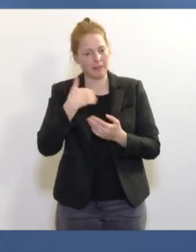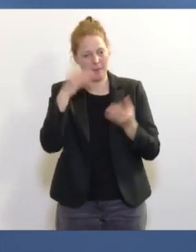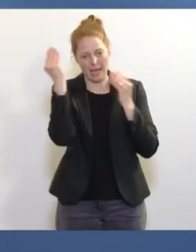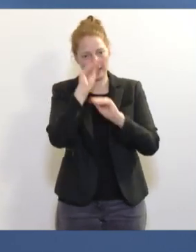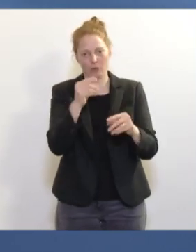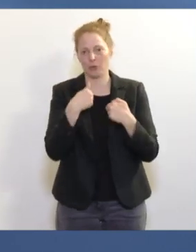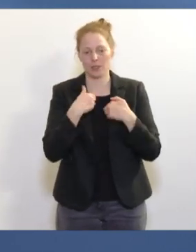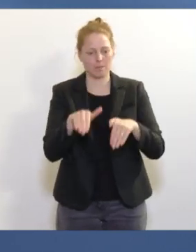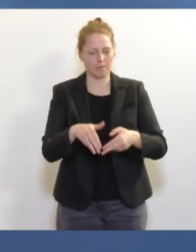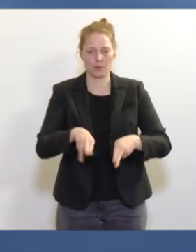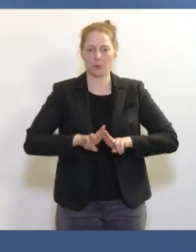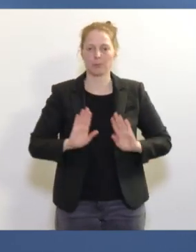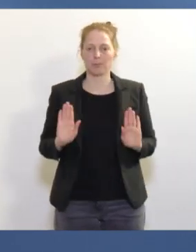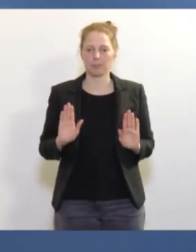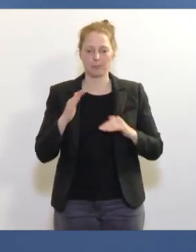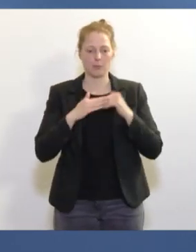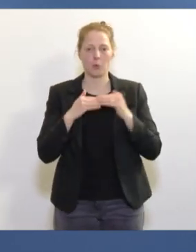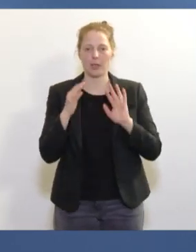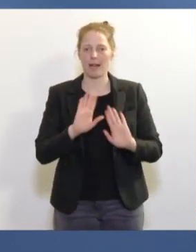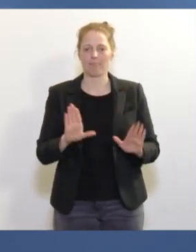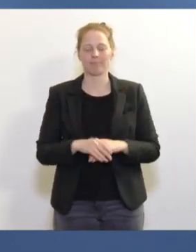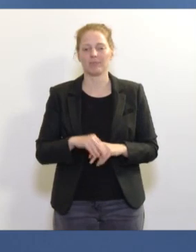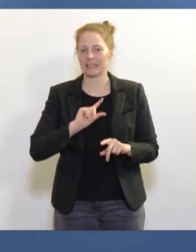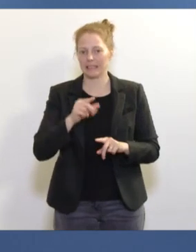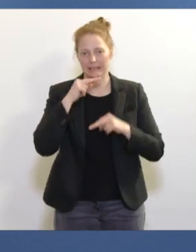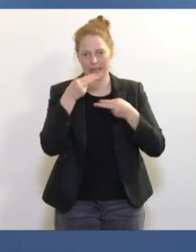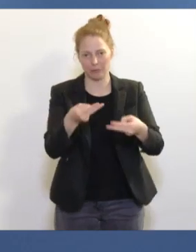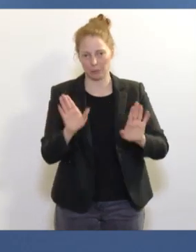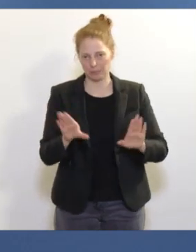also bei der Beantwortung von der Frau ganz zurückhalten.